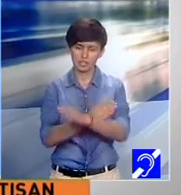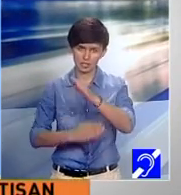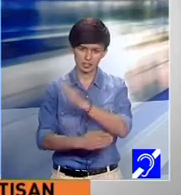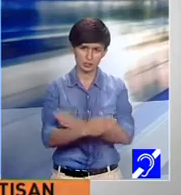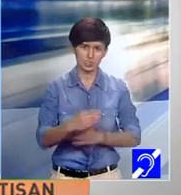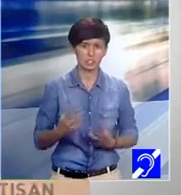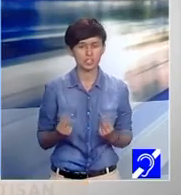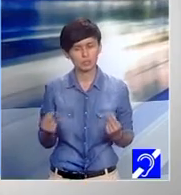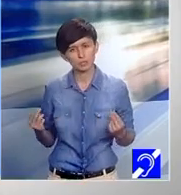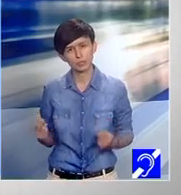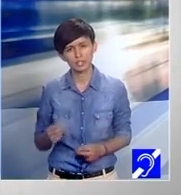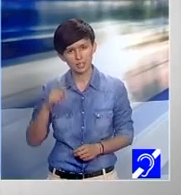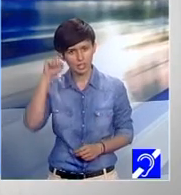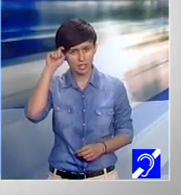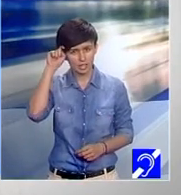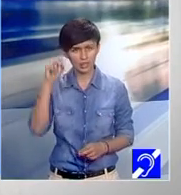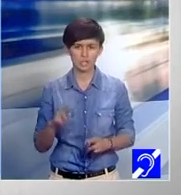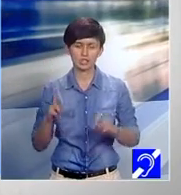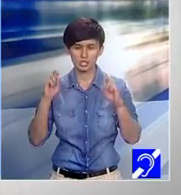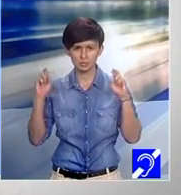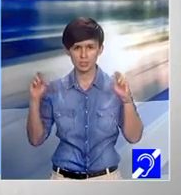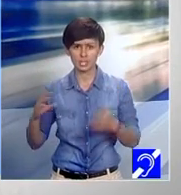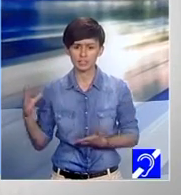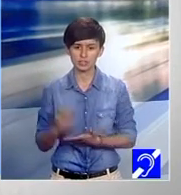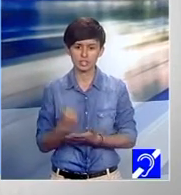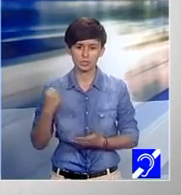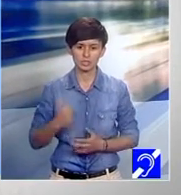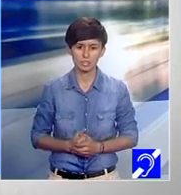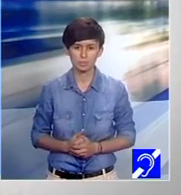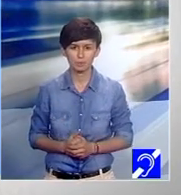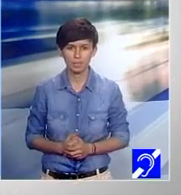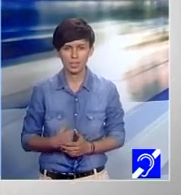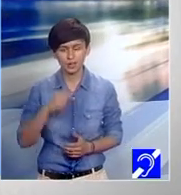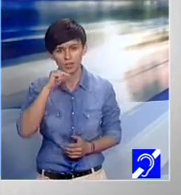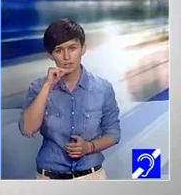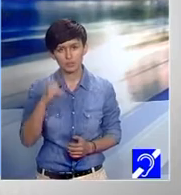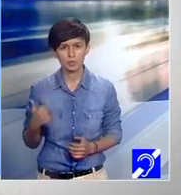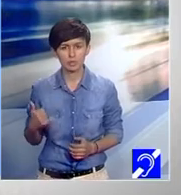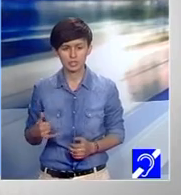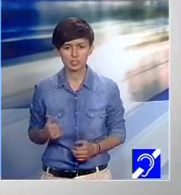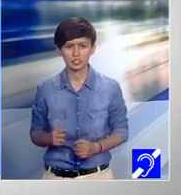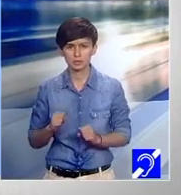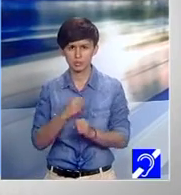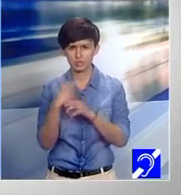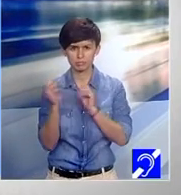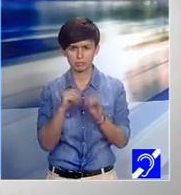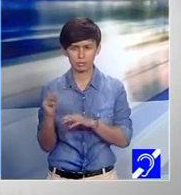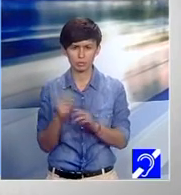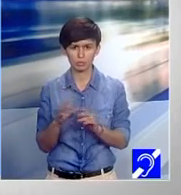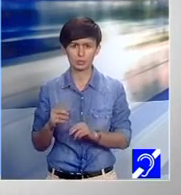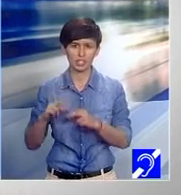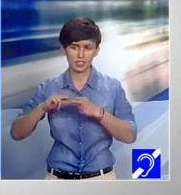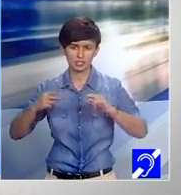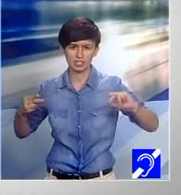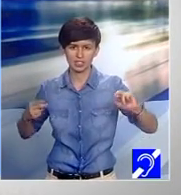față a dizabilității, una plină de speranță, încredere și reușite. Vorbim astăzi despre o tulburare genetică rară, cel puțin așa